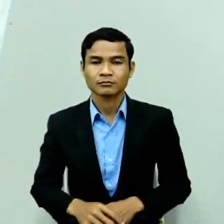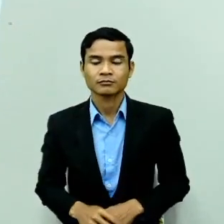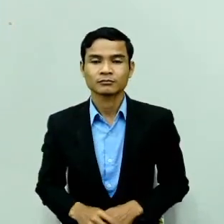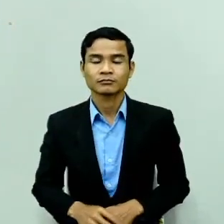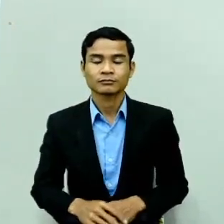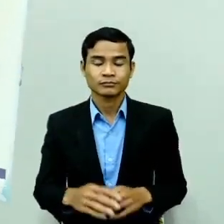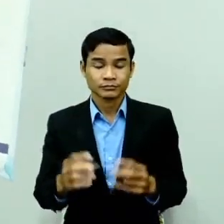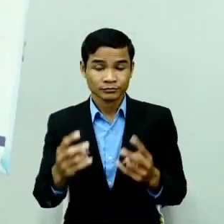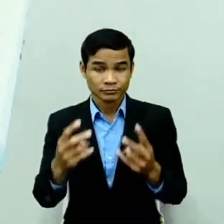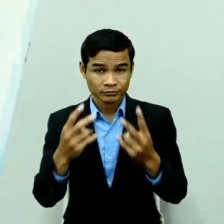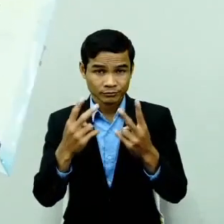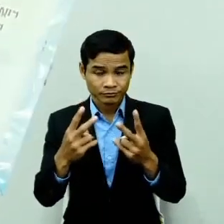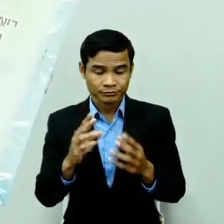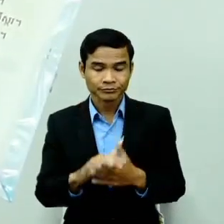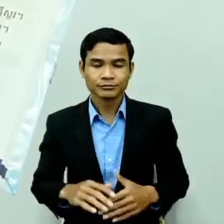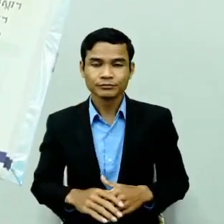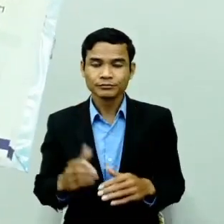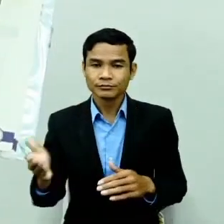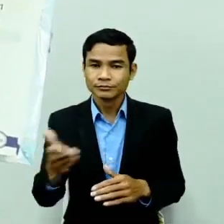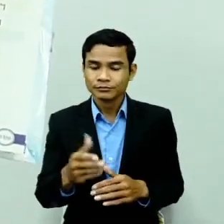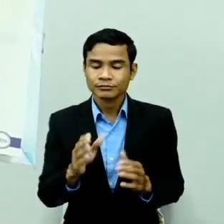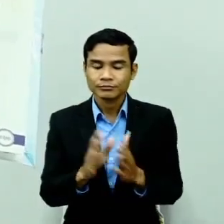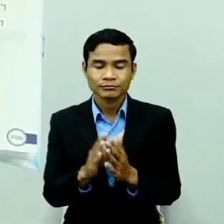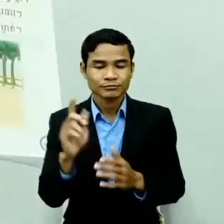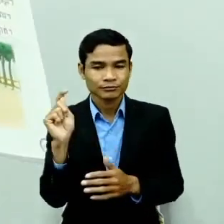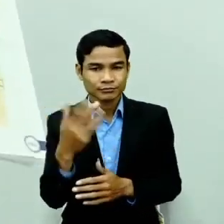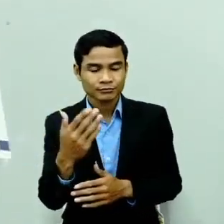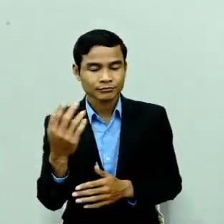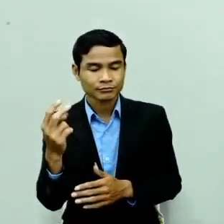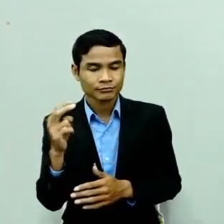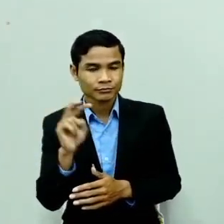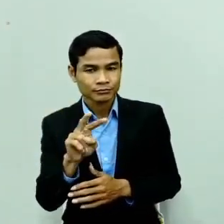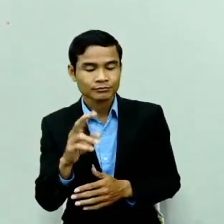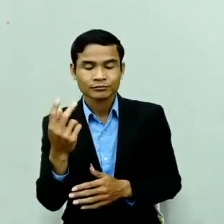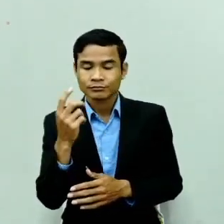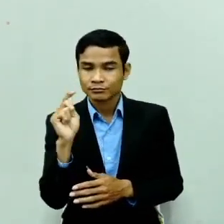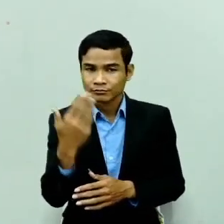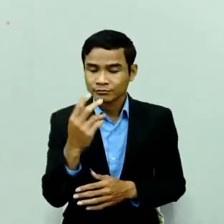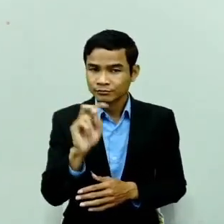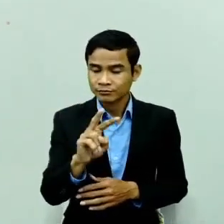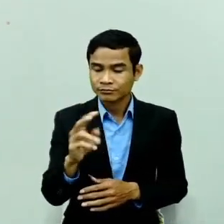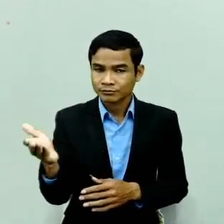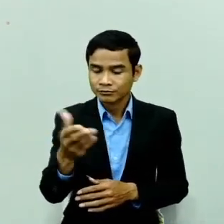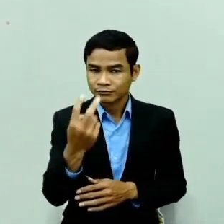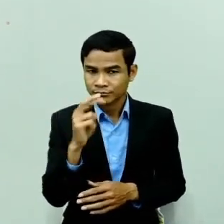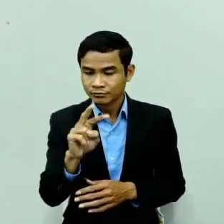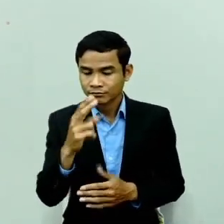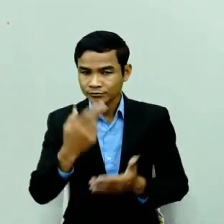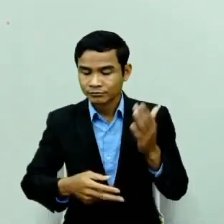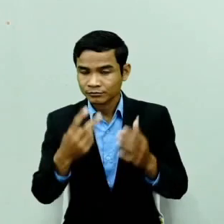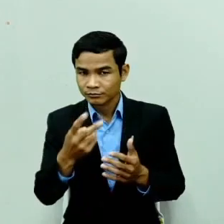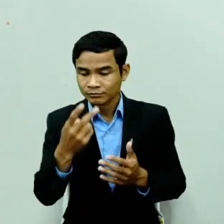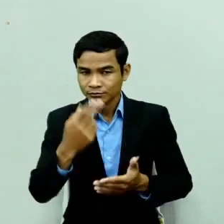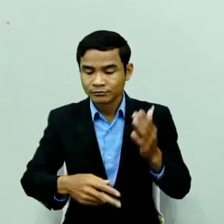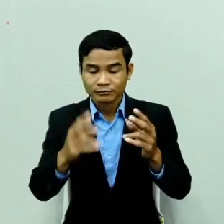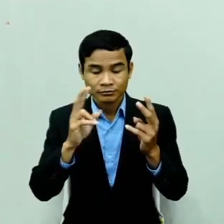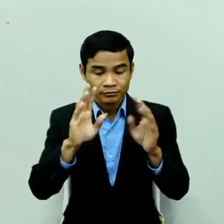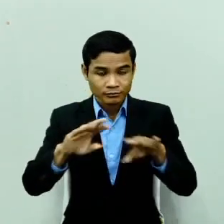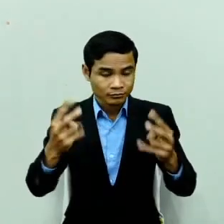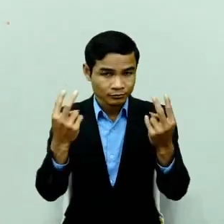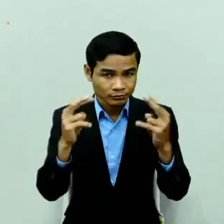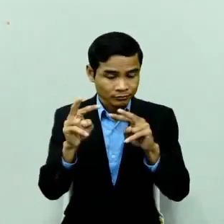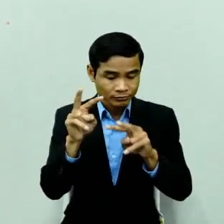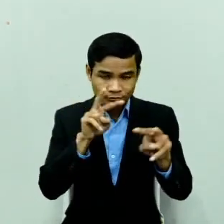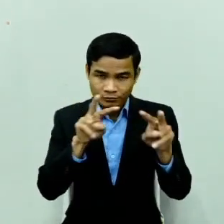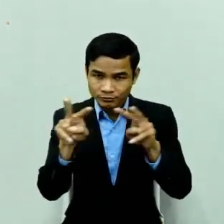Chà là con mơ mà con chà ta nó non rụp hiệp này ta con khơi miên ở vầy khá chà là con sẵn kết mơ tặng ạc nha nha con chà